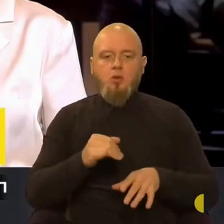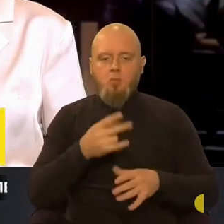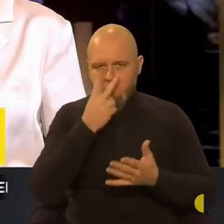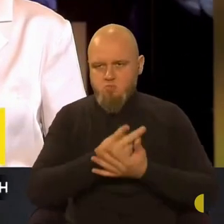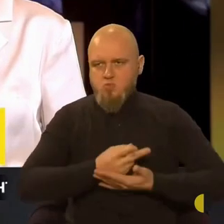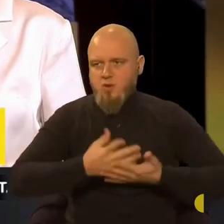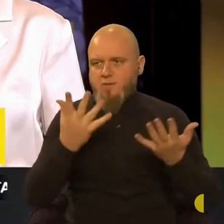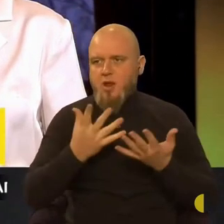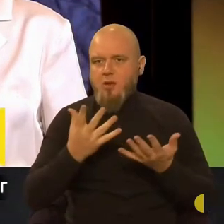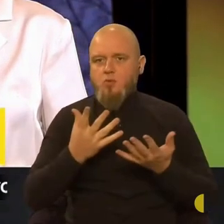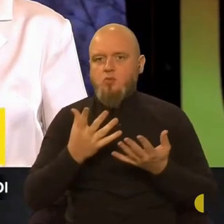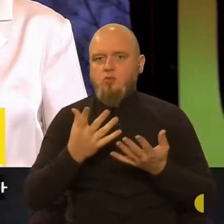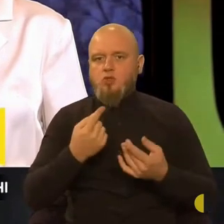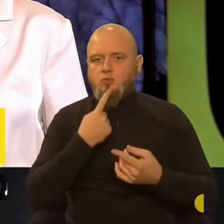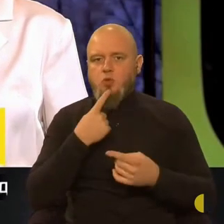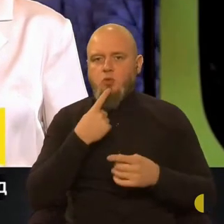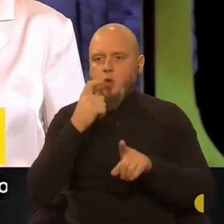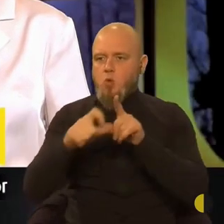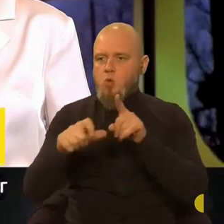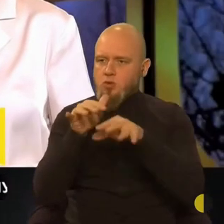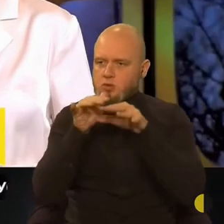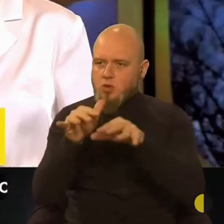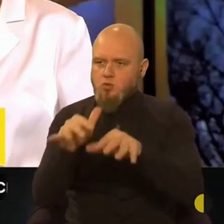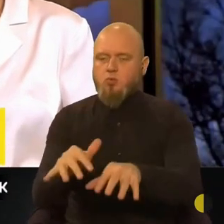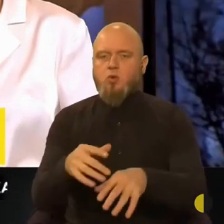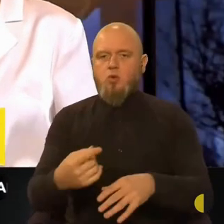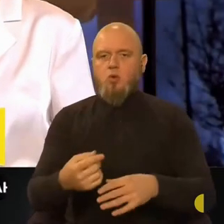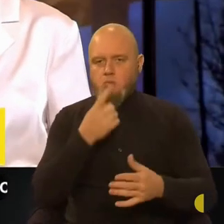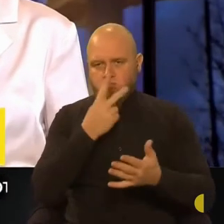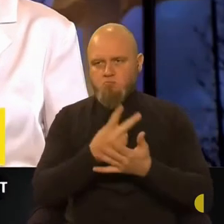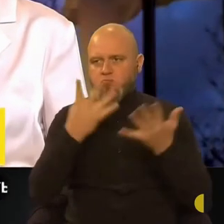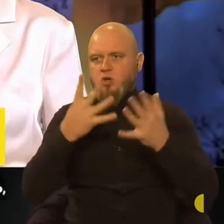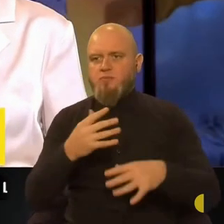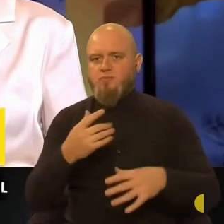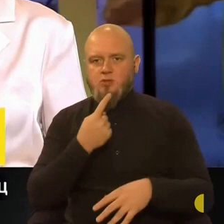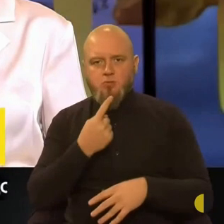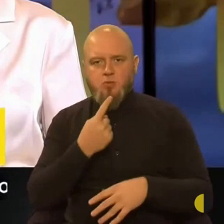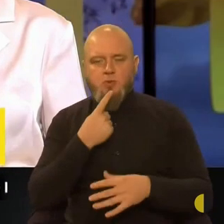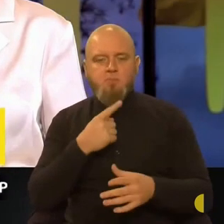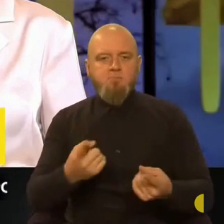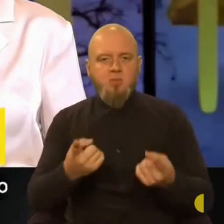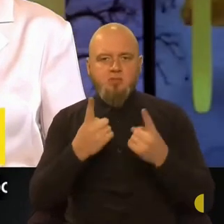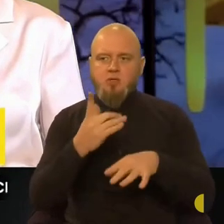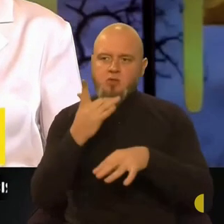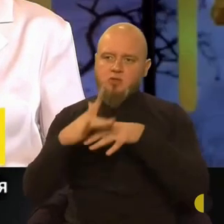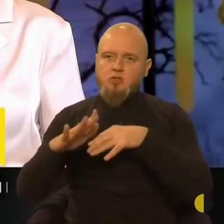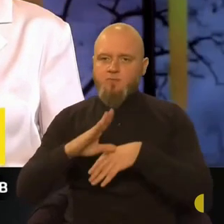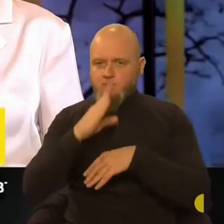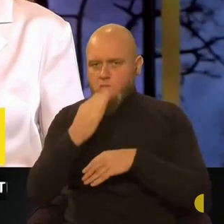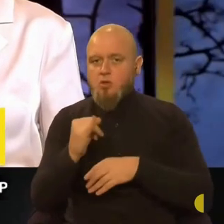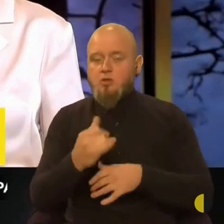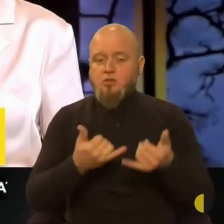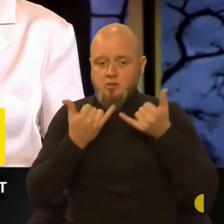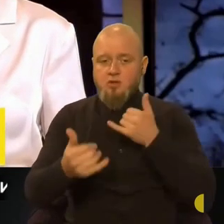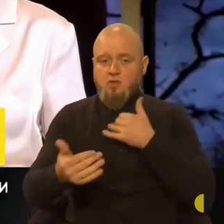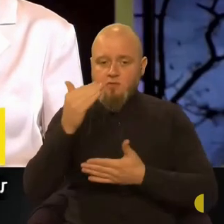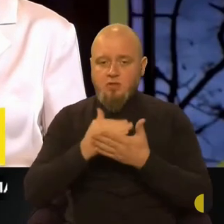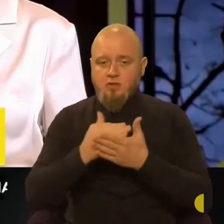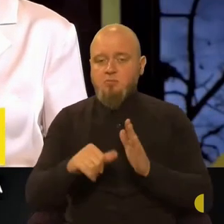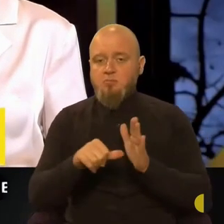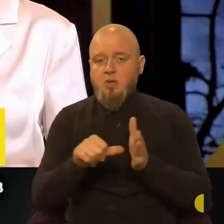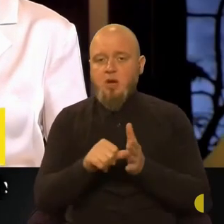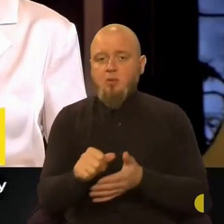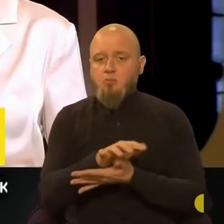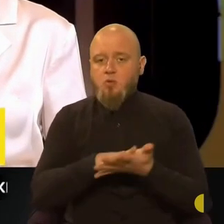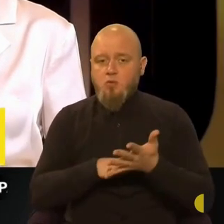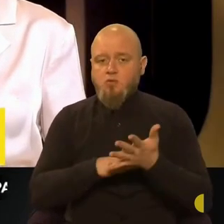проявляємо спроби контрнаступу, проявляємо спроби максимально знищуємо ворога. І зараз, от, власне, бригада